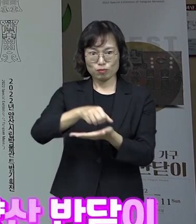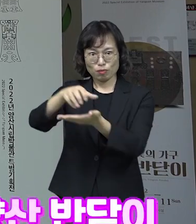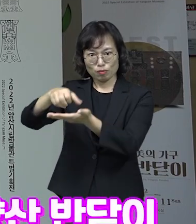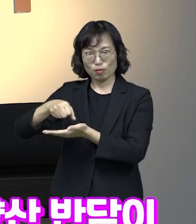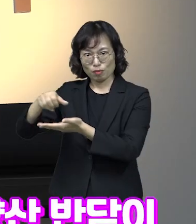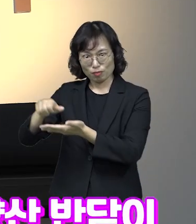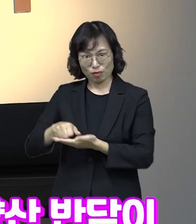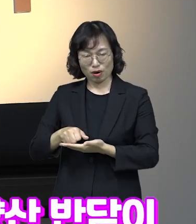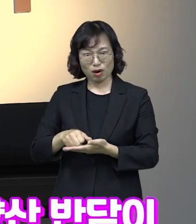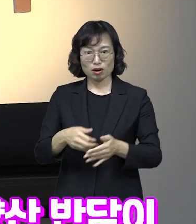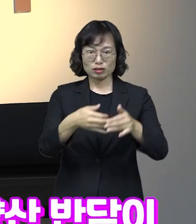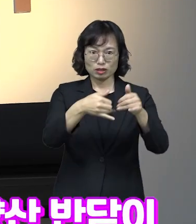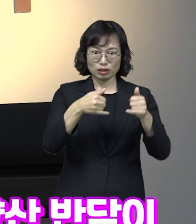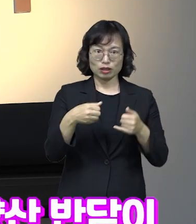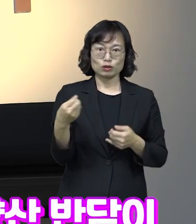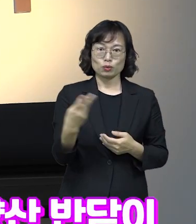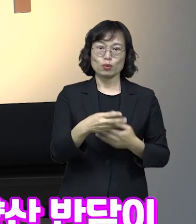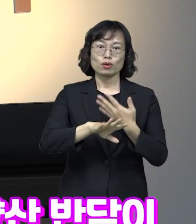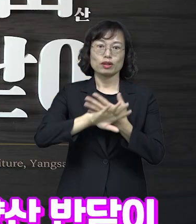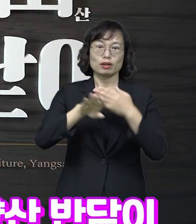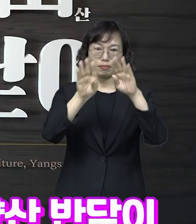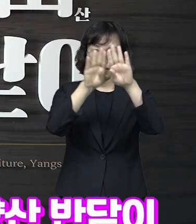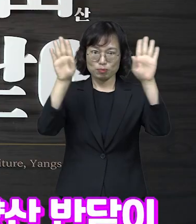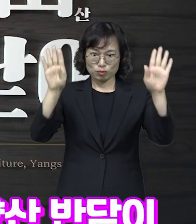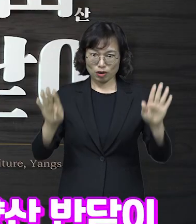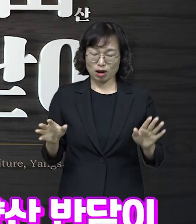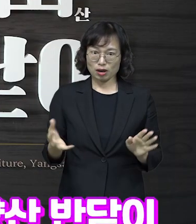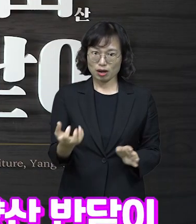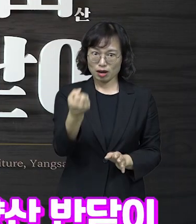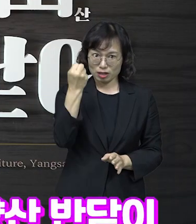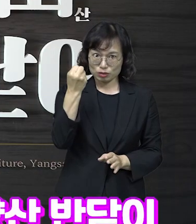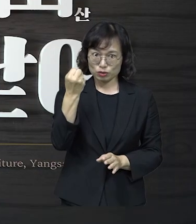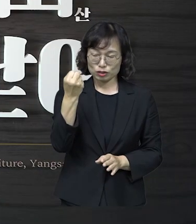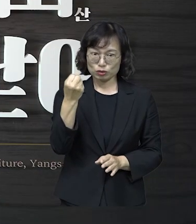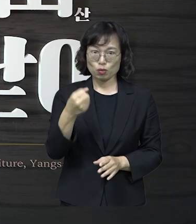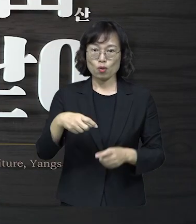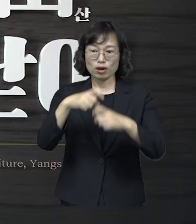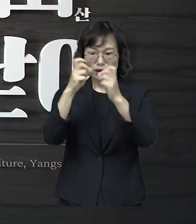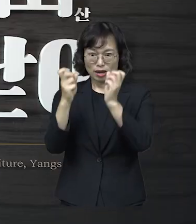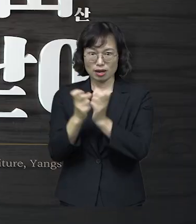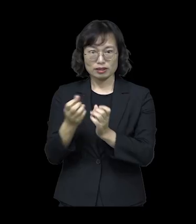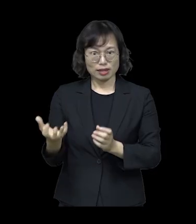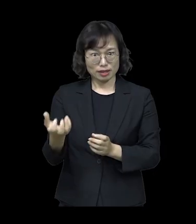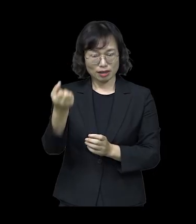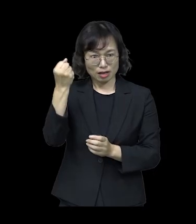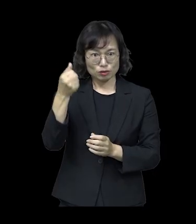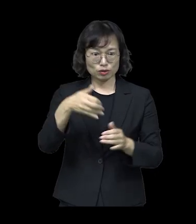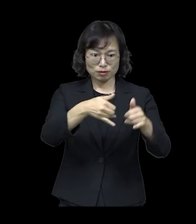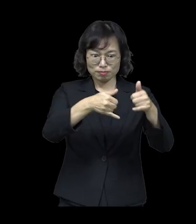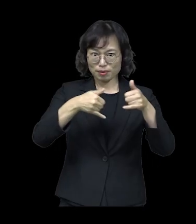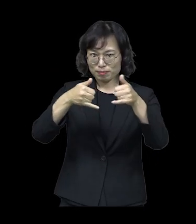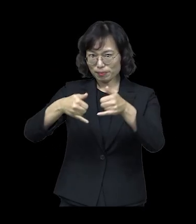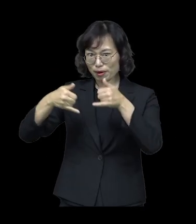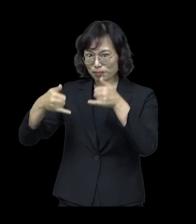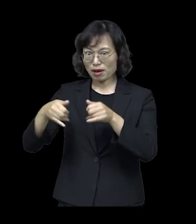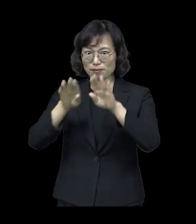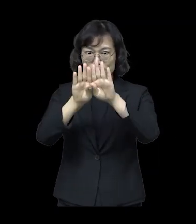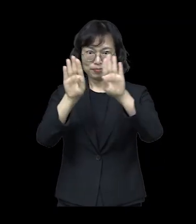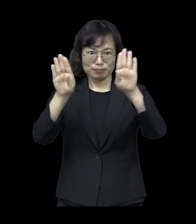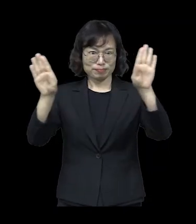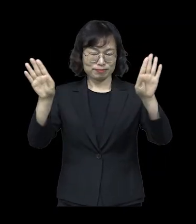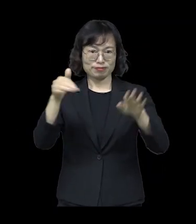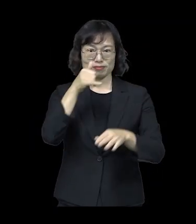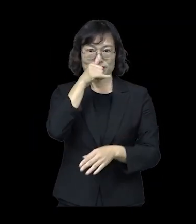시립박물관에서 심혈을 기울여 수집해온 양산 반다지뿐만 아니라 목가구의 조예가 깊은 여러 박물관과